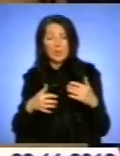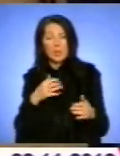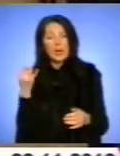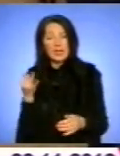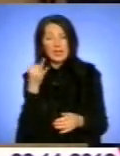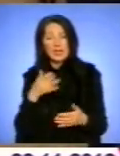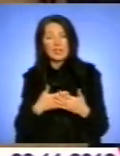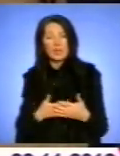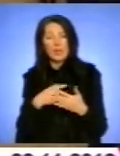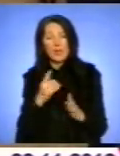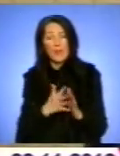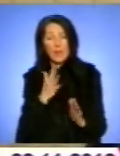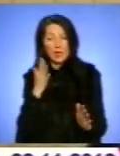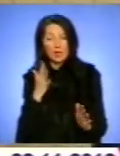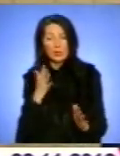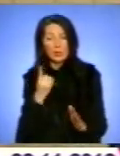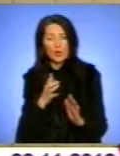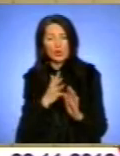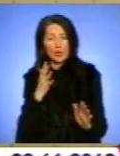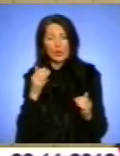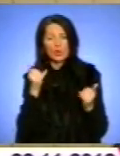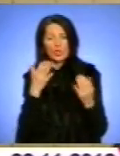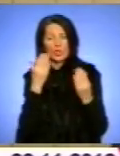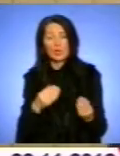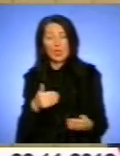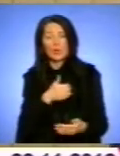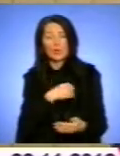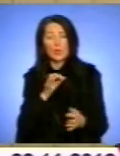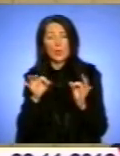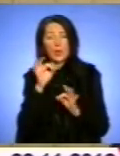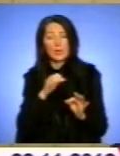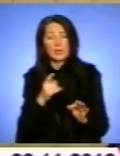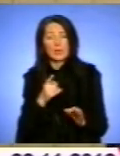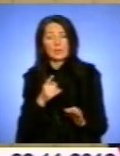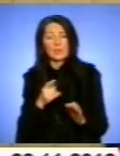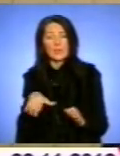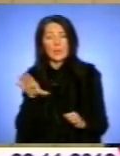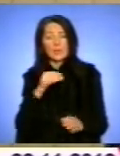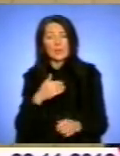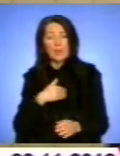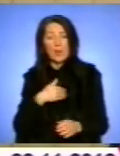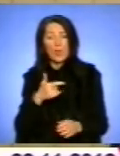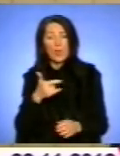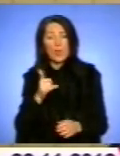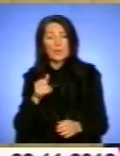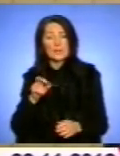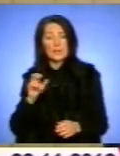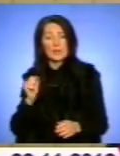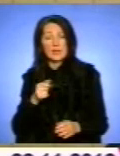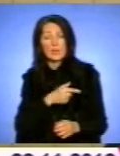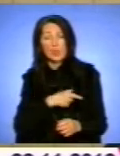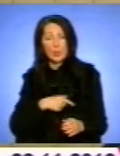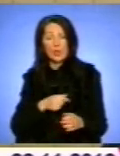інтереси громади першочергові. На сьогоднішній день я б хотіла порадити, звичайно, насамперед всім нам, гусятинцям, депутатському